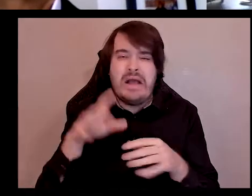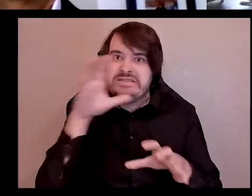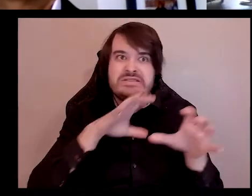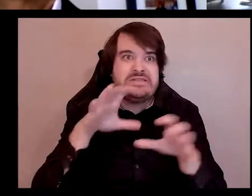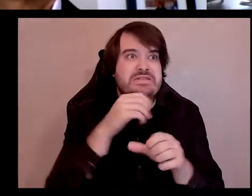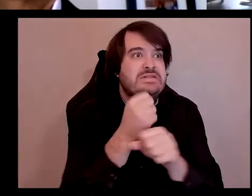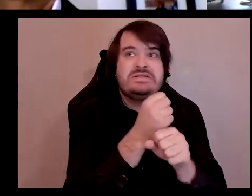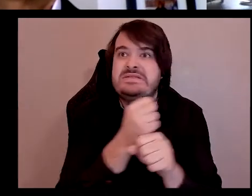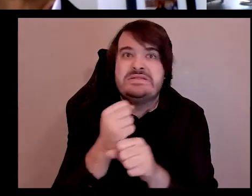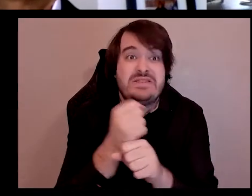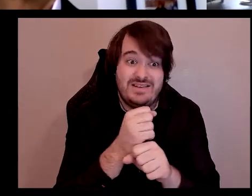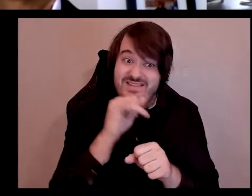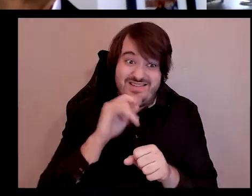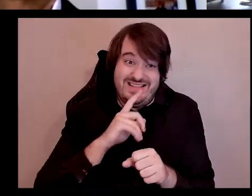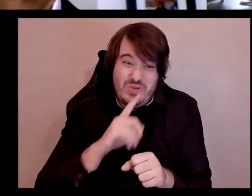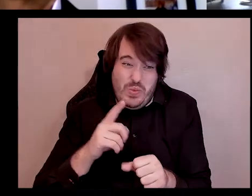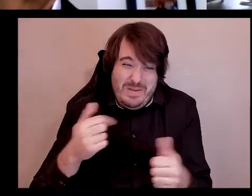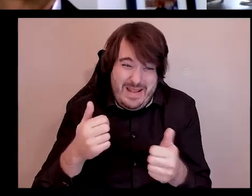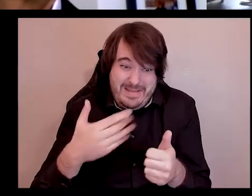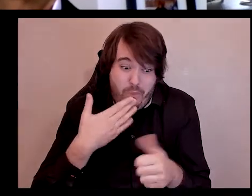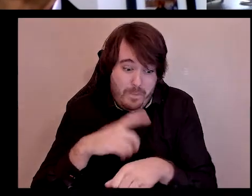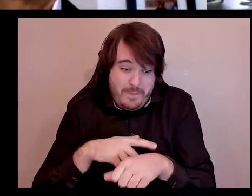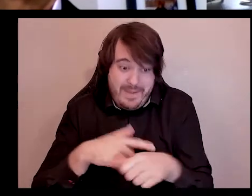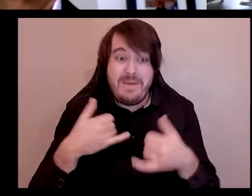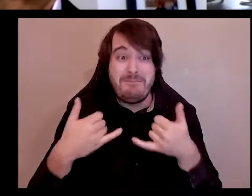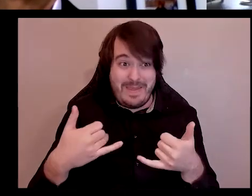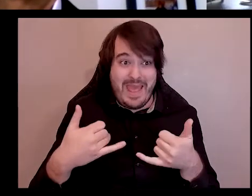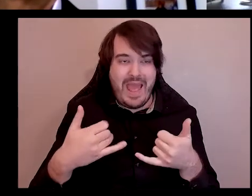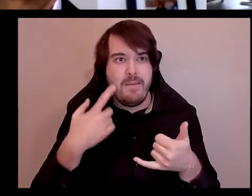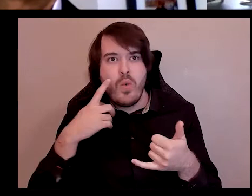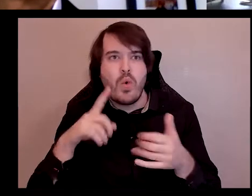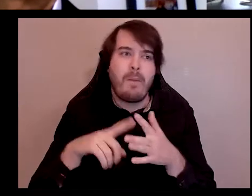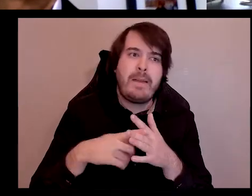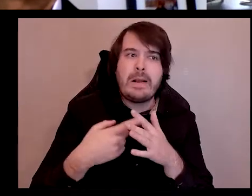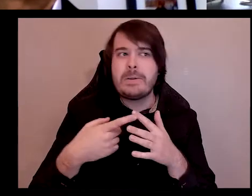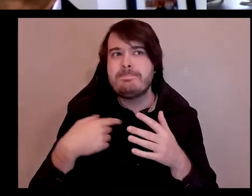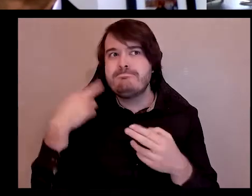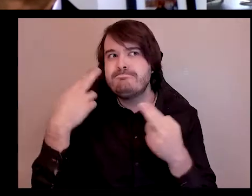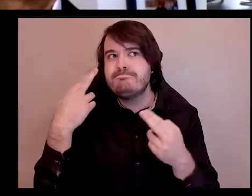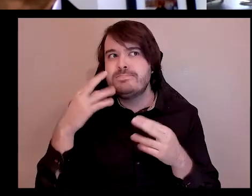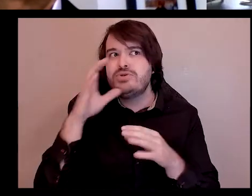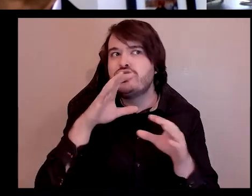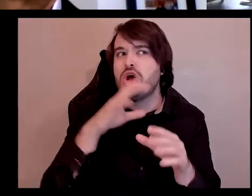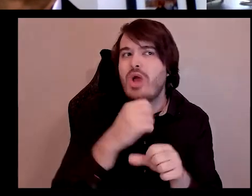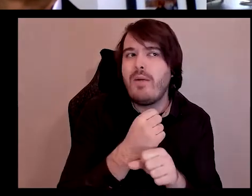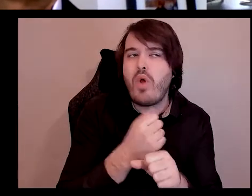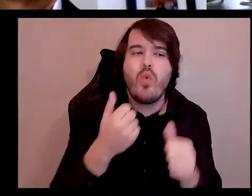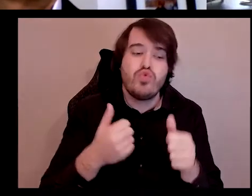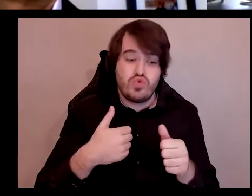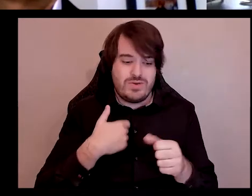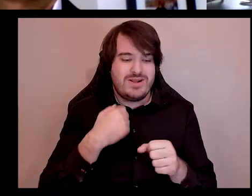vont s'arracher, vous, les chercheurs d'emploi. Donc, c'est le bon moment pour être en train